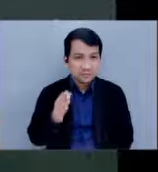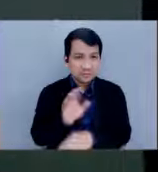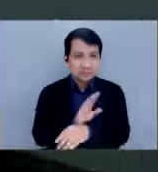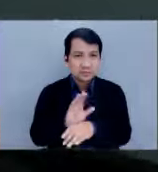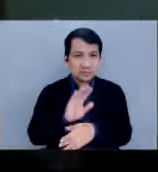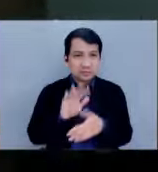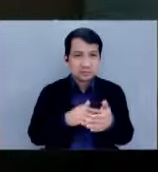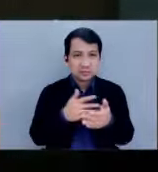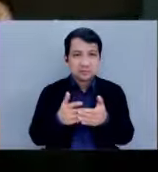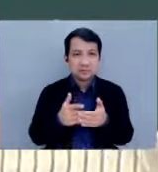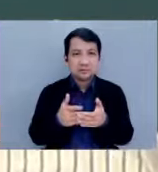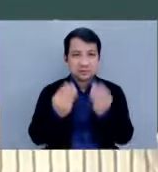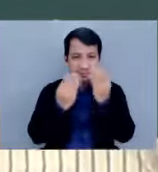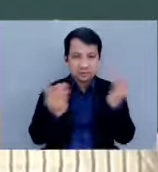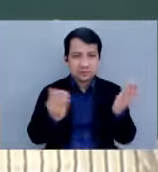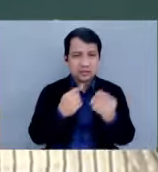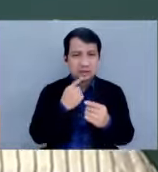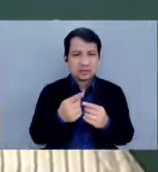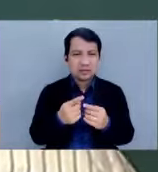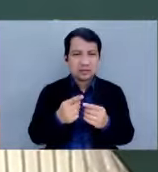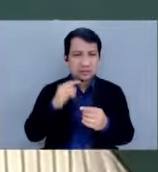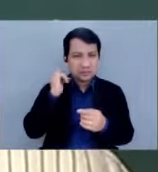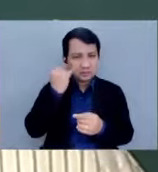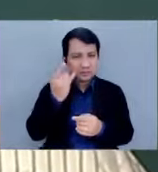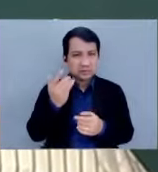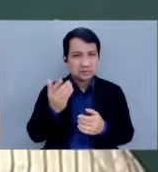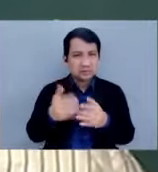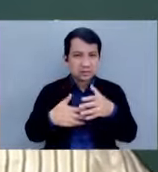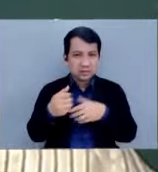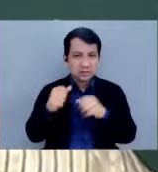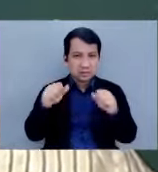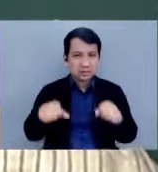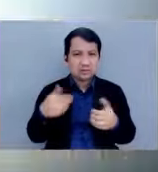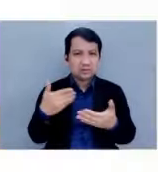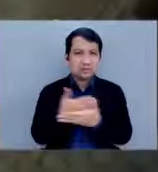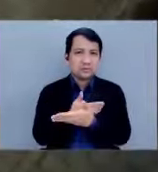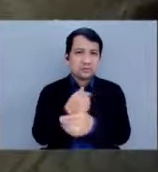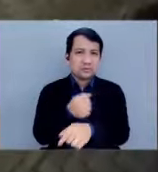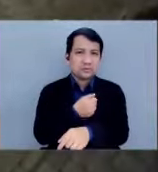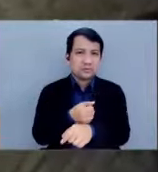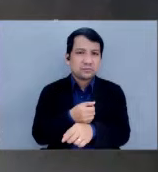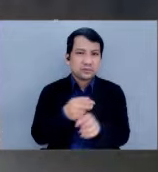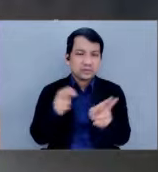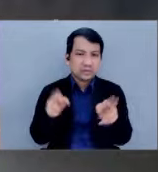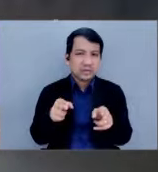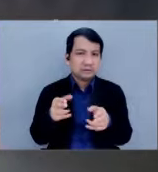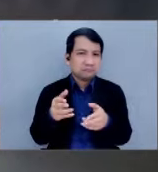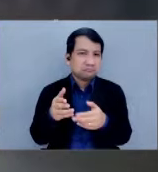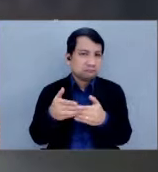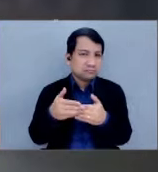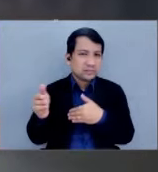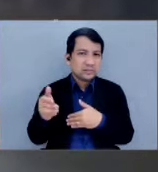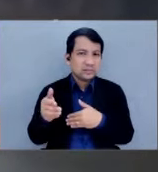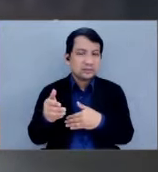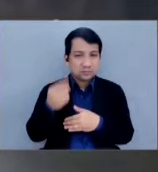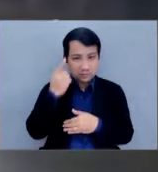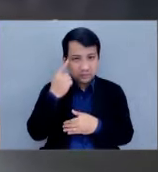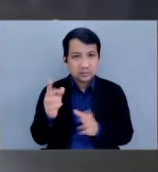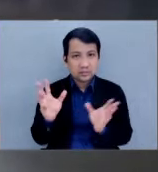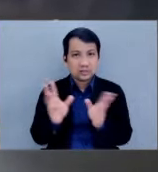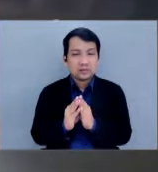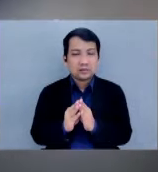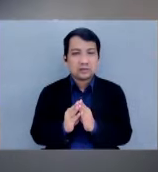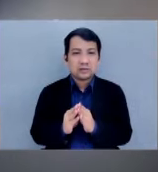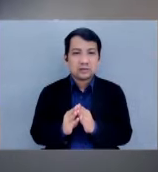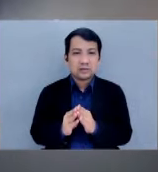nila, nabanggit ni Justin na may ilalabas pa siya na bagong kanta soon. Bukod pa yan sa solo debut single niya na